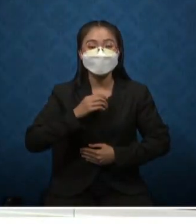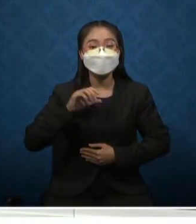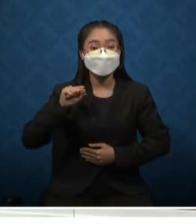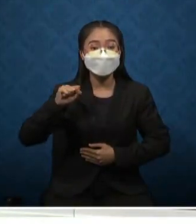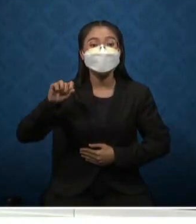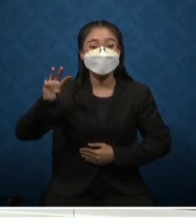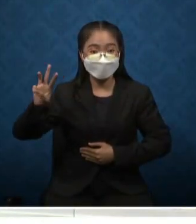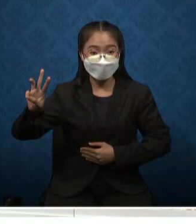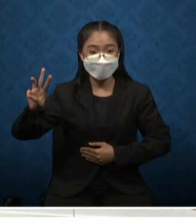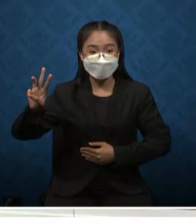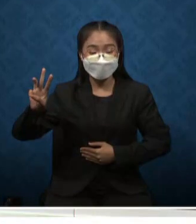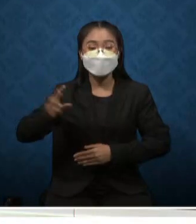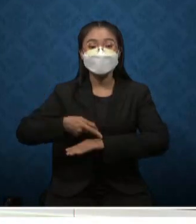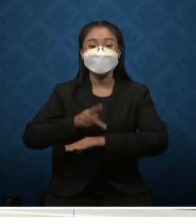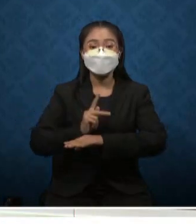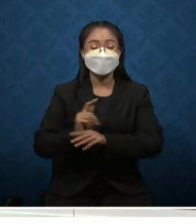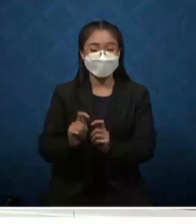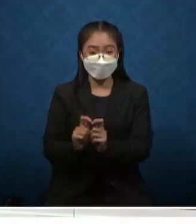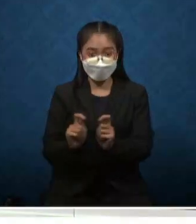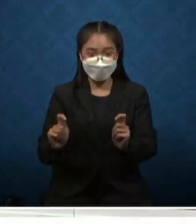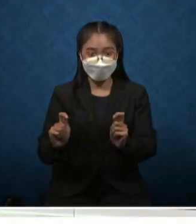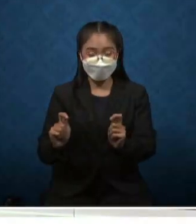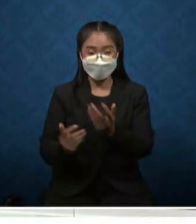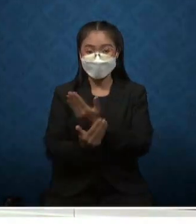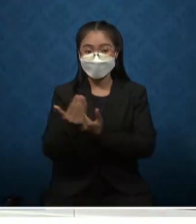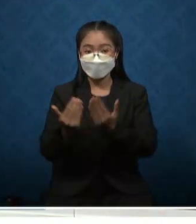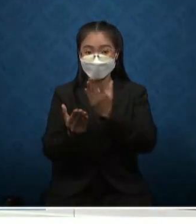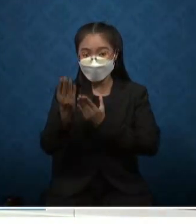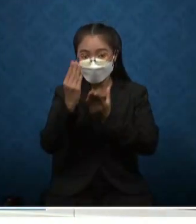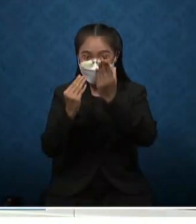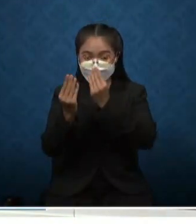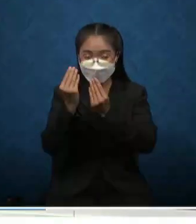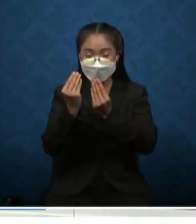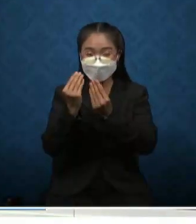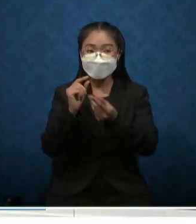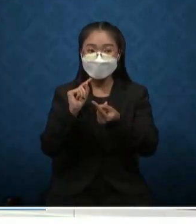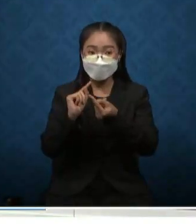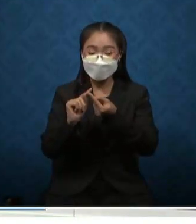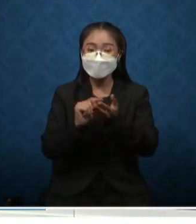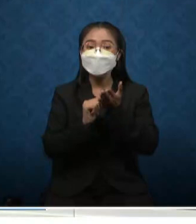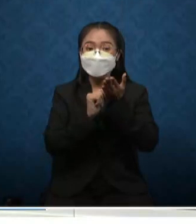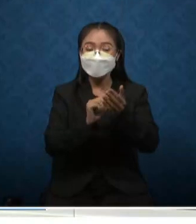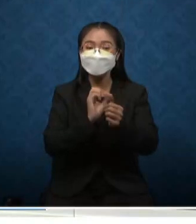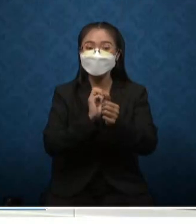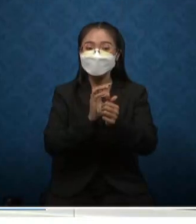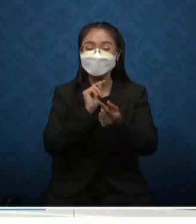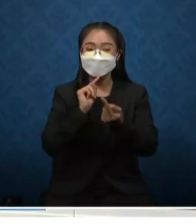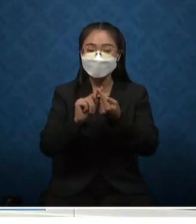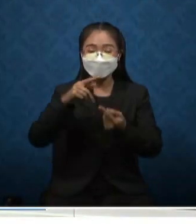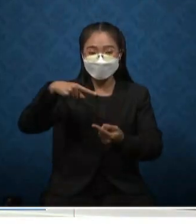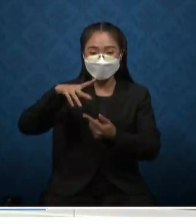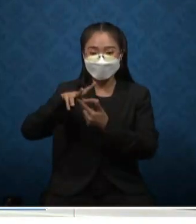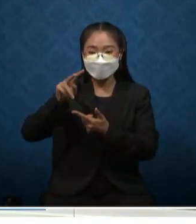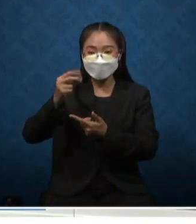วุฒิสภาประธานคณะอนุกรรมาธิการพิจารณาศึกษาติดตามเสนอแนะด้านพลังงานทดแทนและ